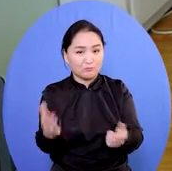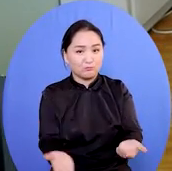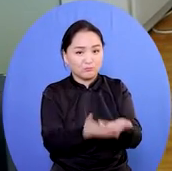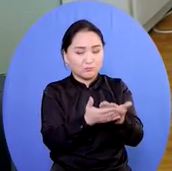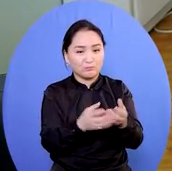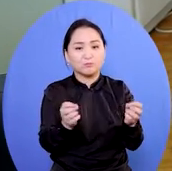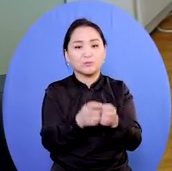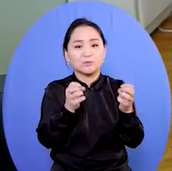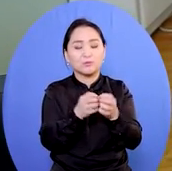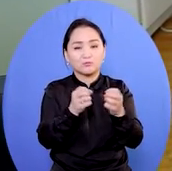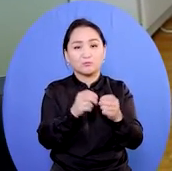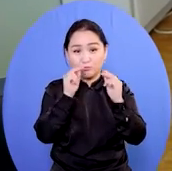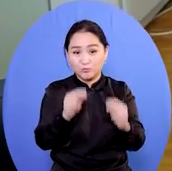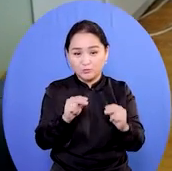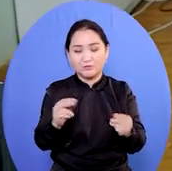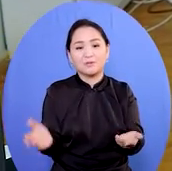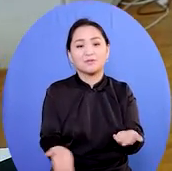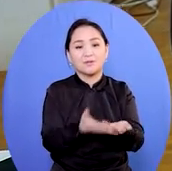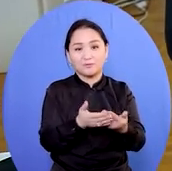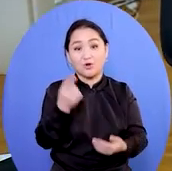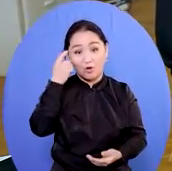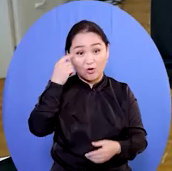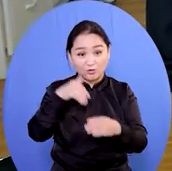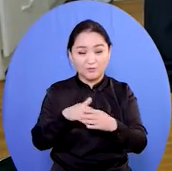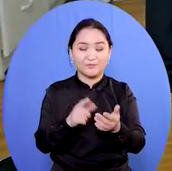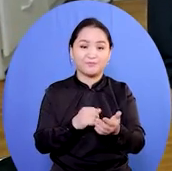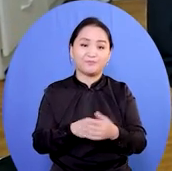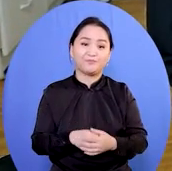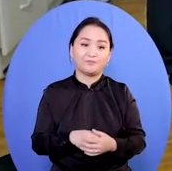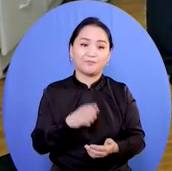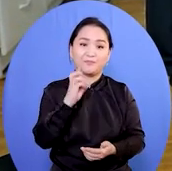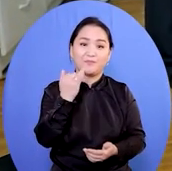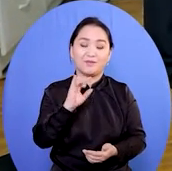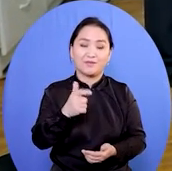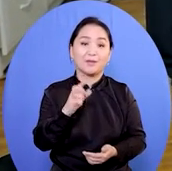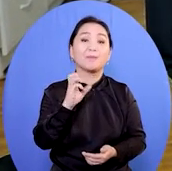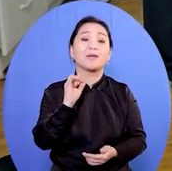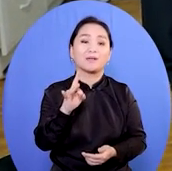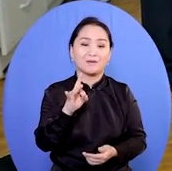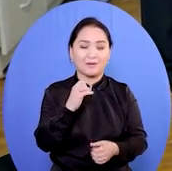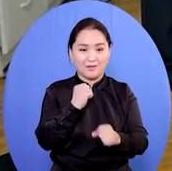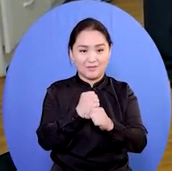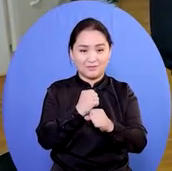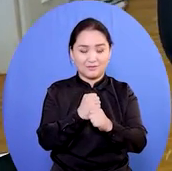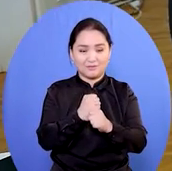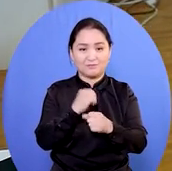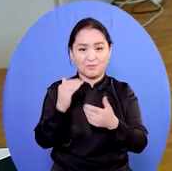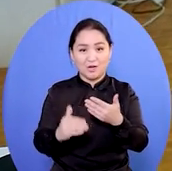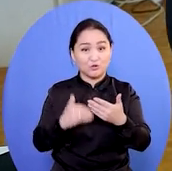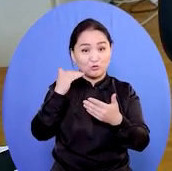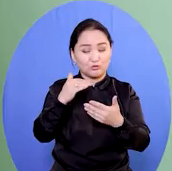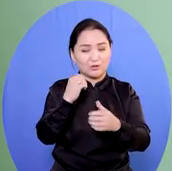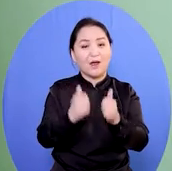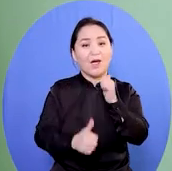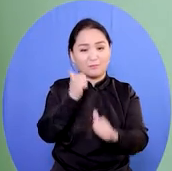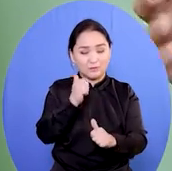бүтээгч болоосой гэж л одоо дэмжиж байгаа юм дэмжлэг гэж та бүхэн ойлгох хэрэгтэй. За бэлэг баярын ажилд өндөр амжилтыг хүсэе. Ямар